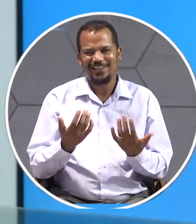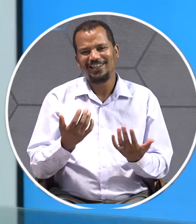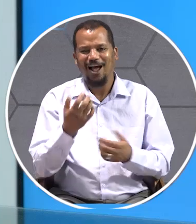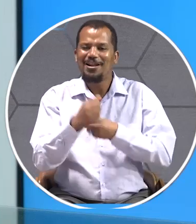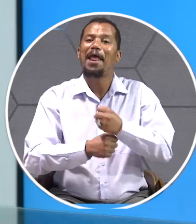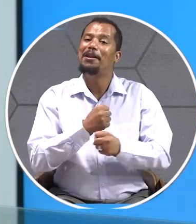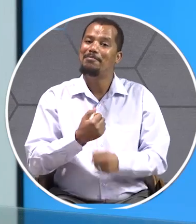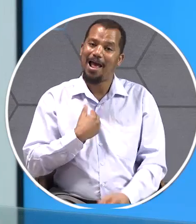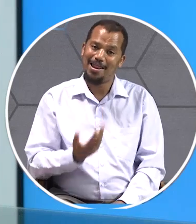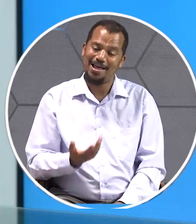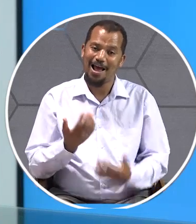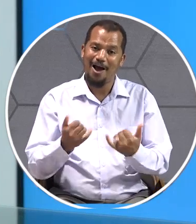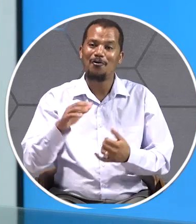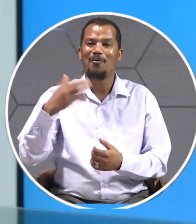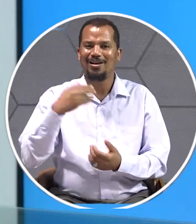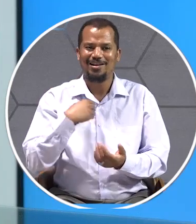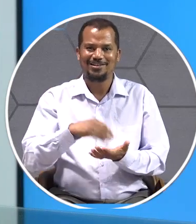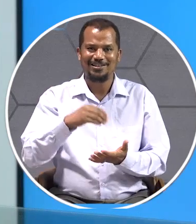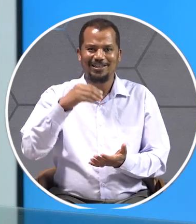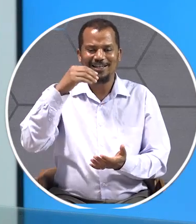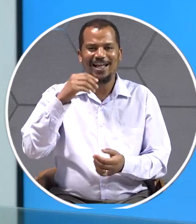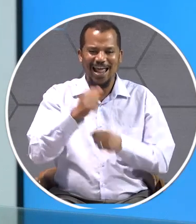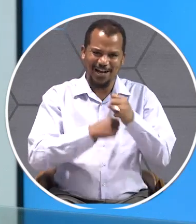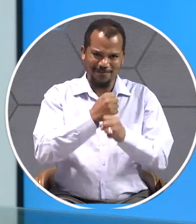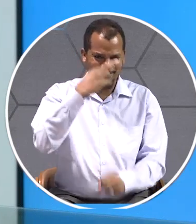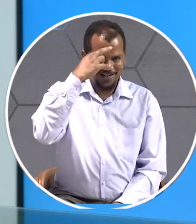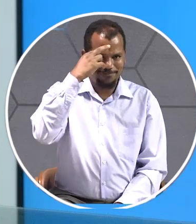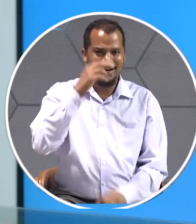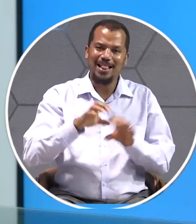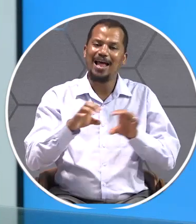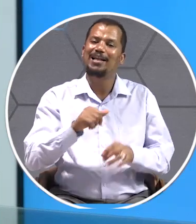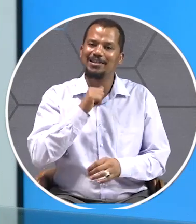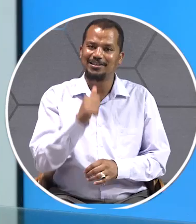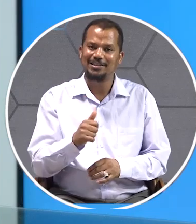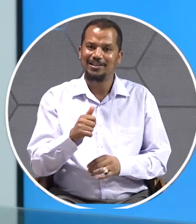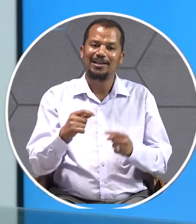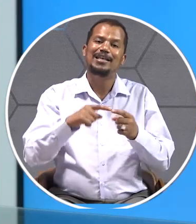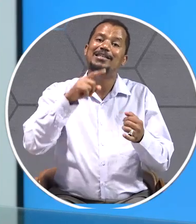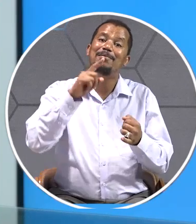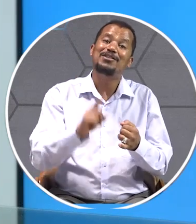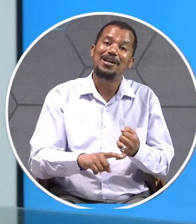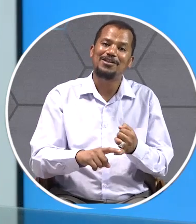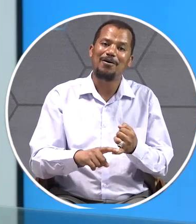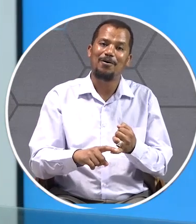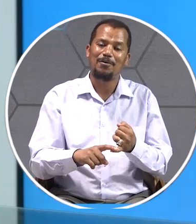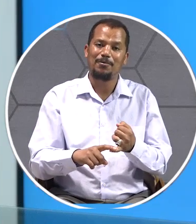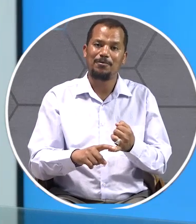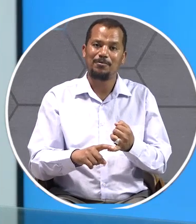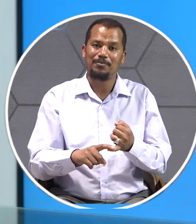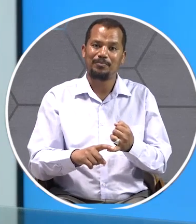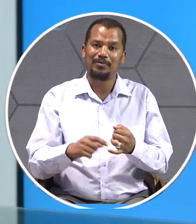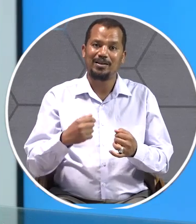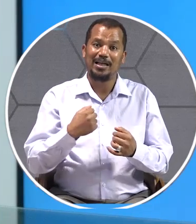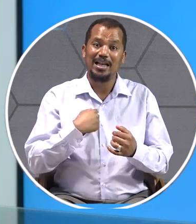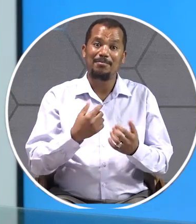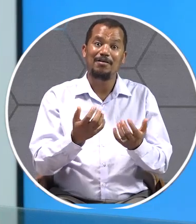ከዚህ በኋላ ወደ ትምህርት እድሜ ምክንያት አይሆንም ያው እንደምታውቀው ነው እስከመጨረሻው በጣም ፓሽን ያሉኝ ሾች